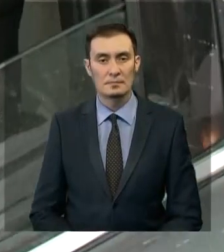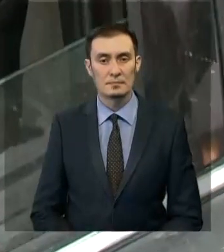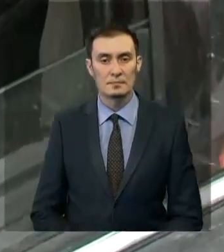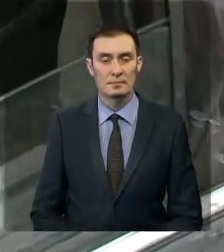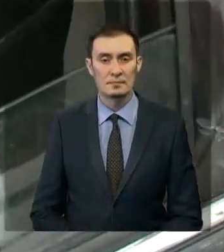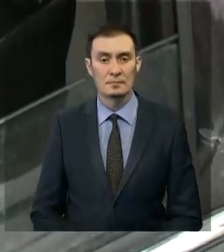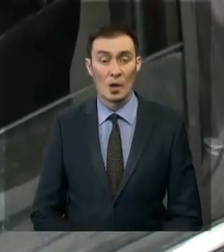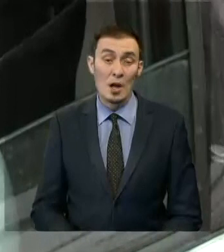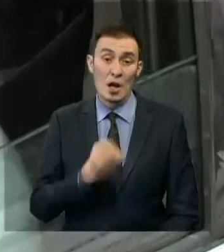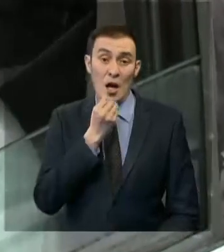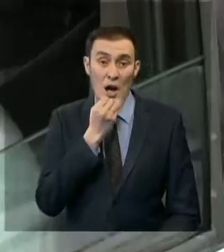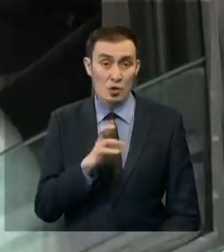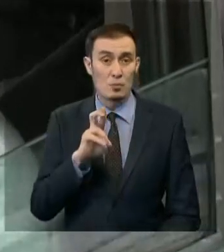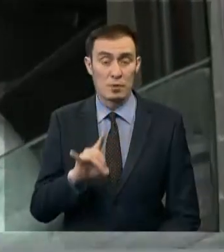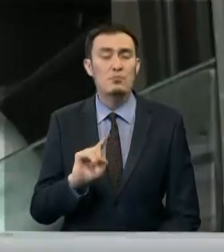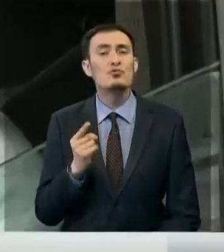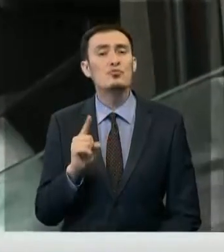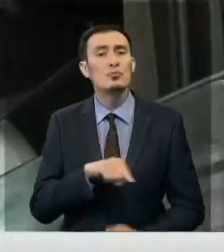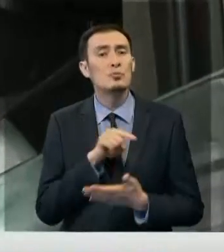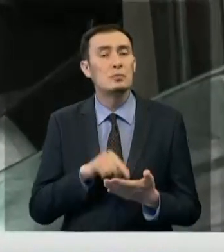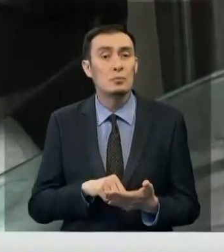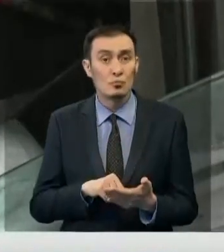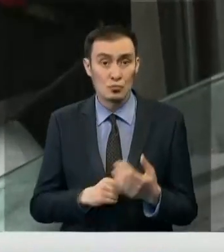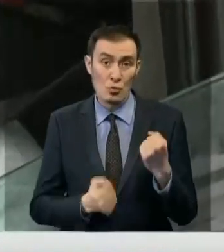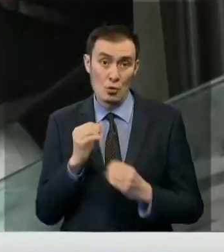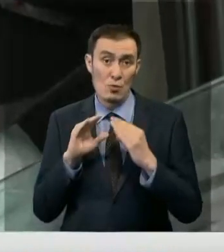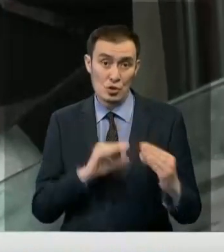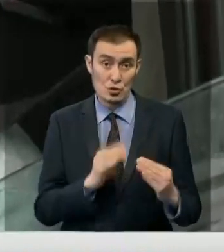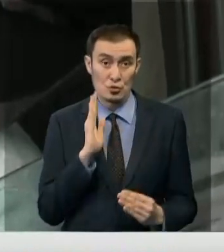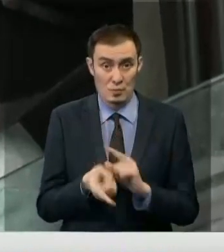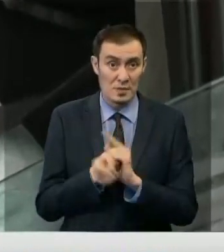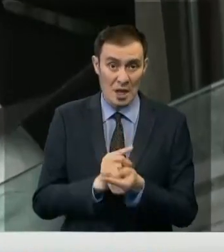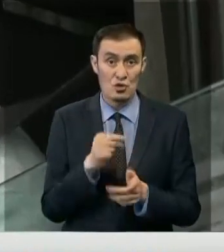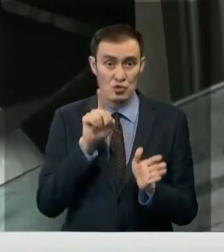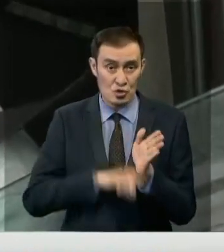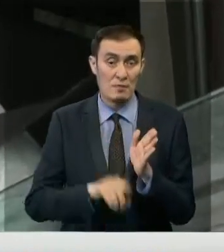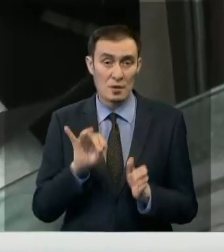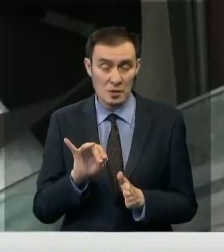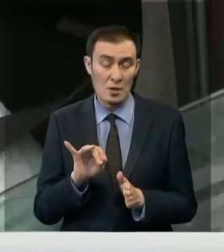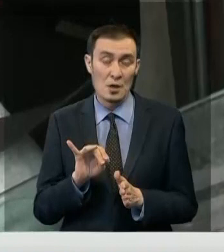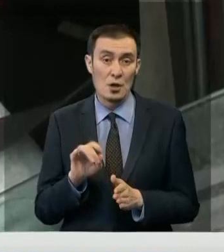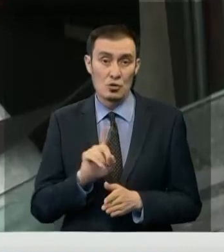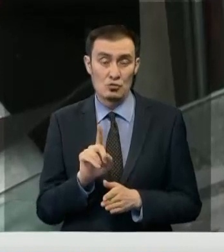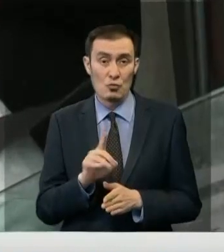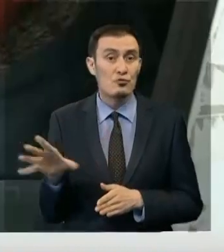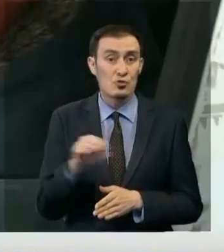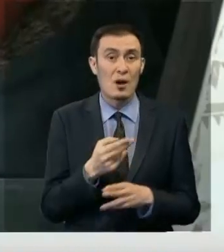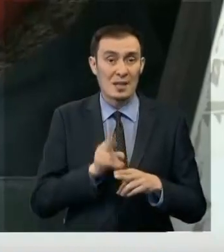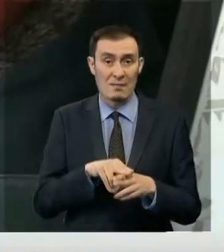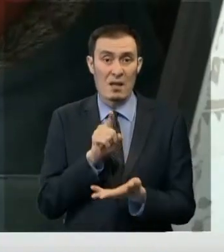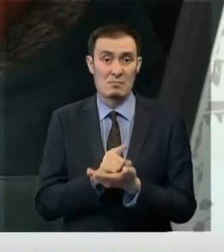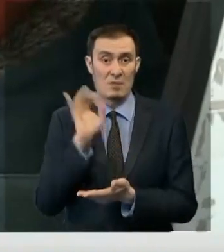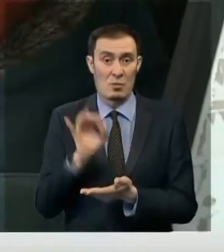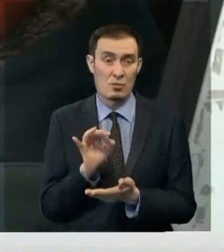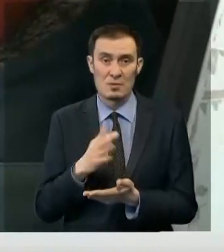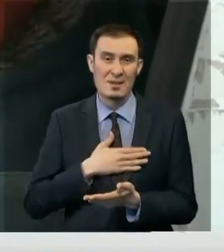хорошо было бы машину подешевле либо ну и все потому что все привязано к тебе сбору даже без